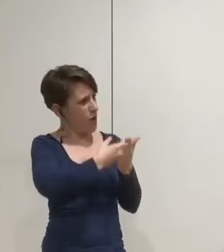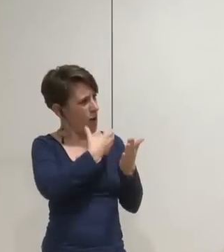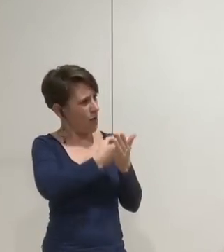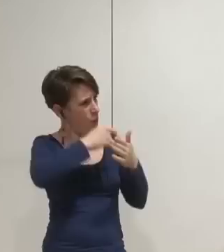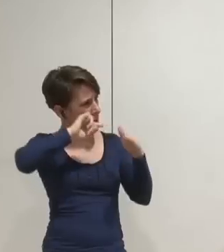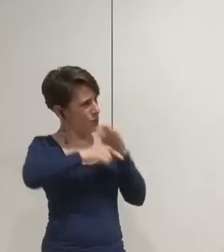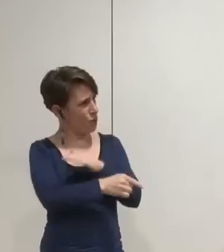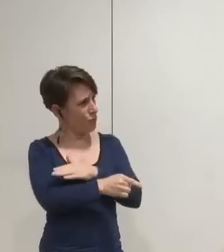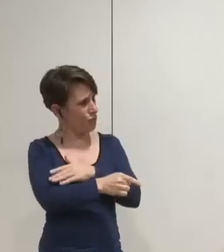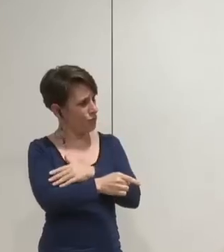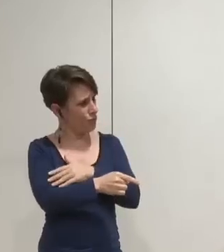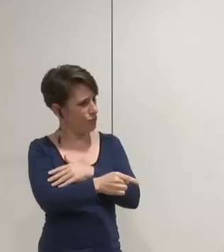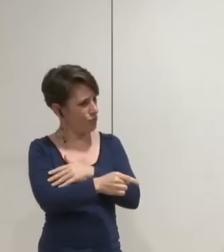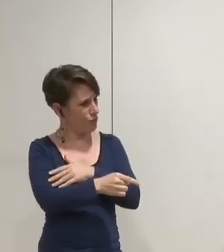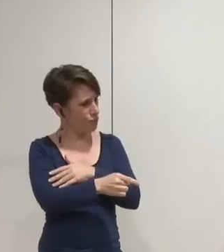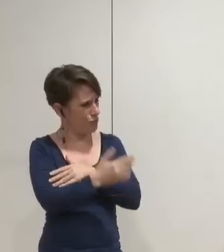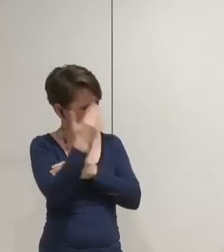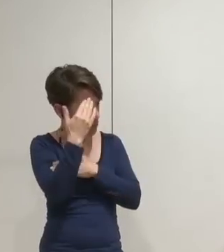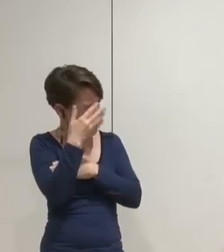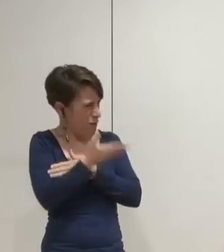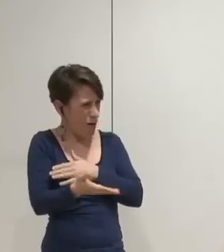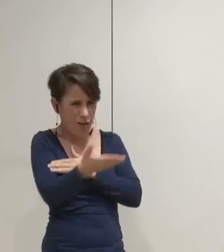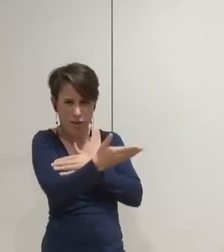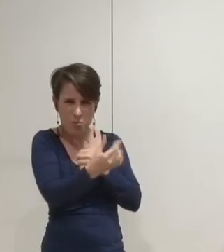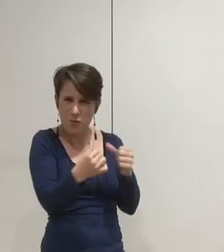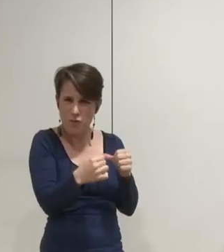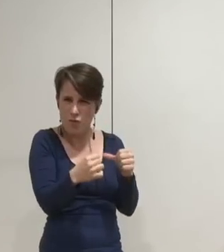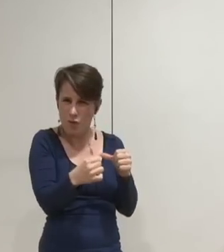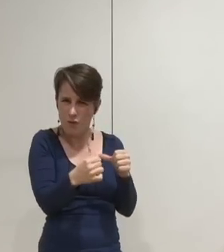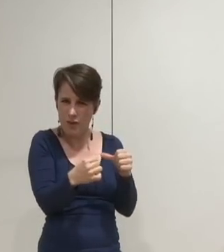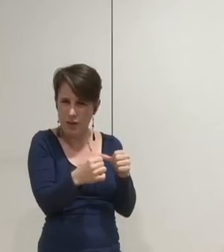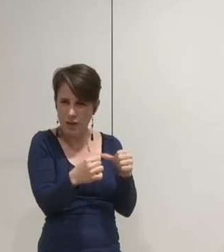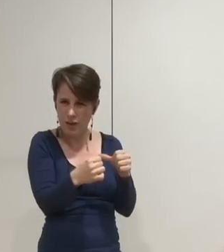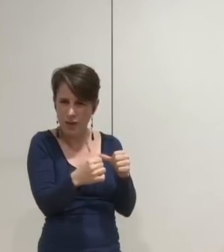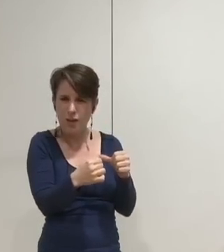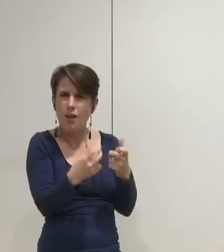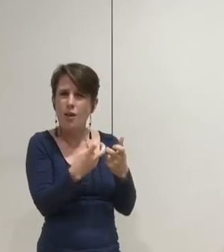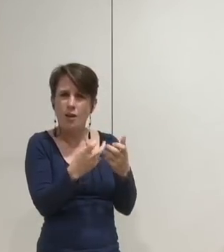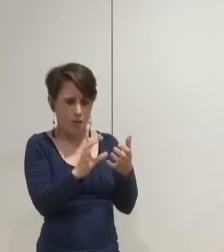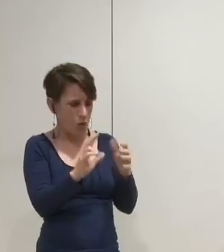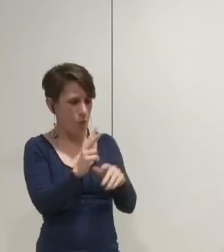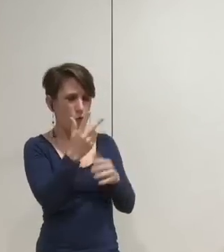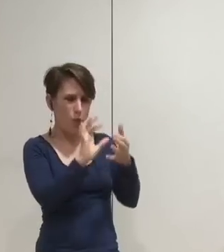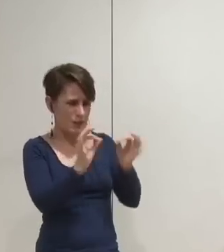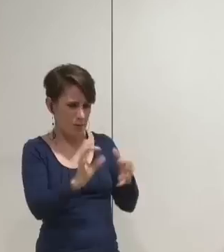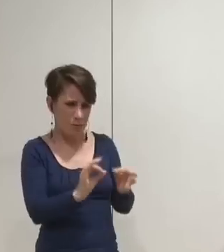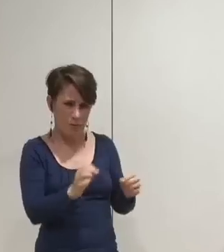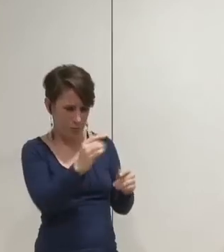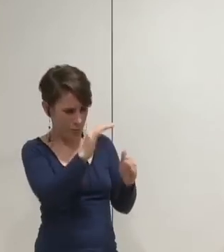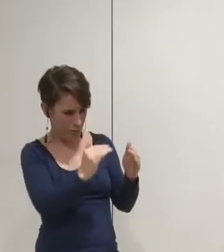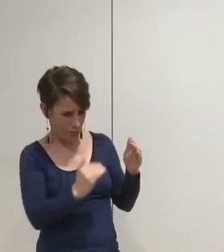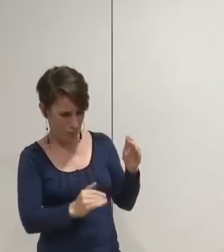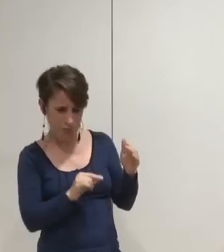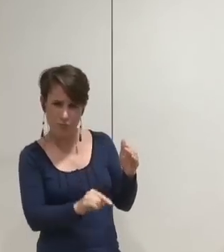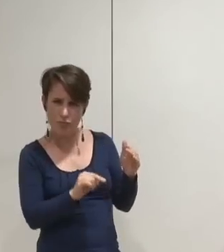ce que vous faites euh notamment dans la le 3e alinéa sur les conventions de mis à